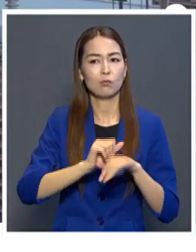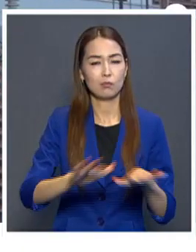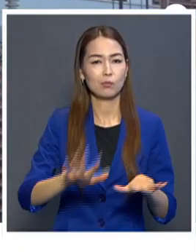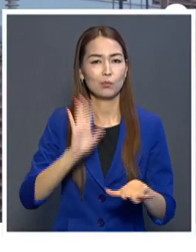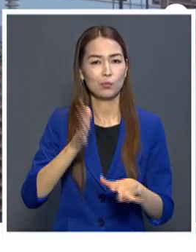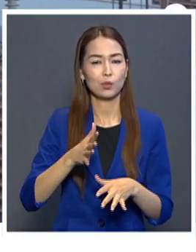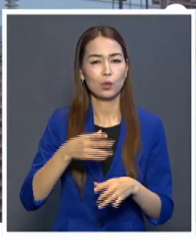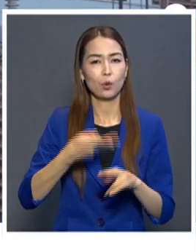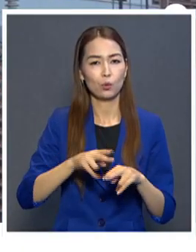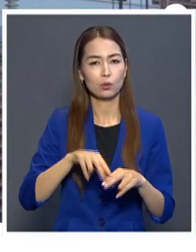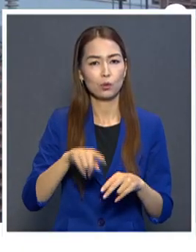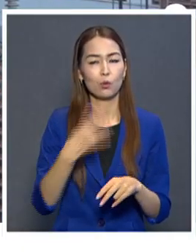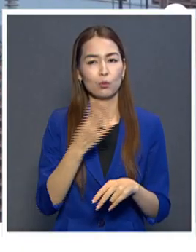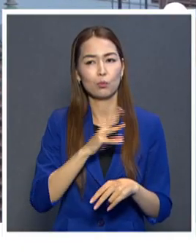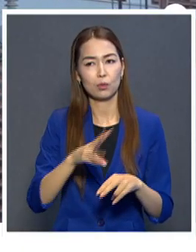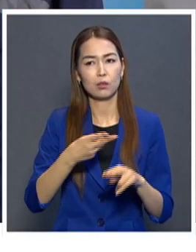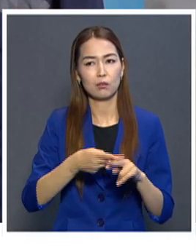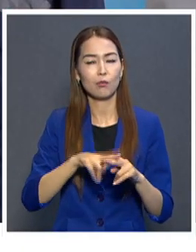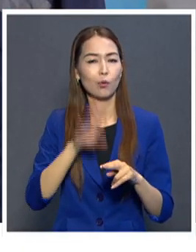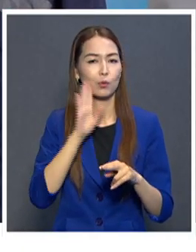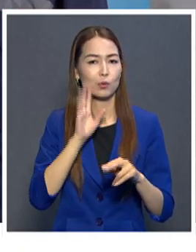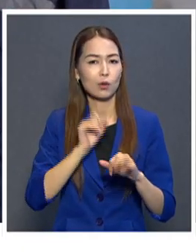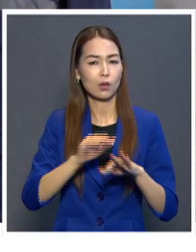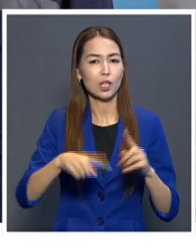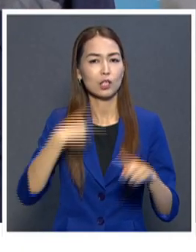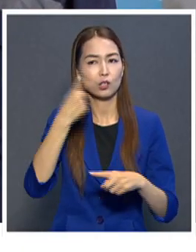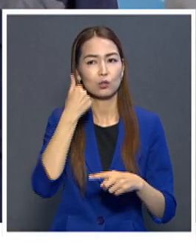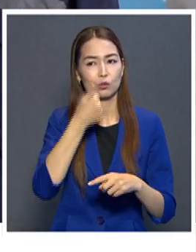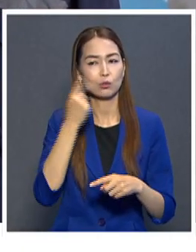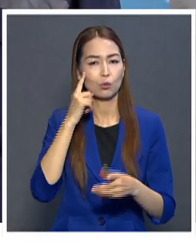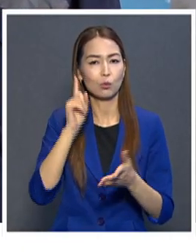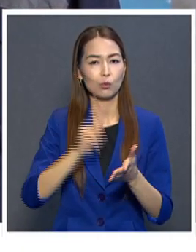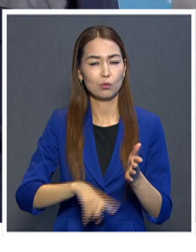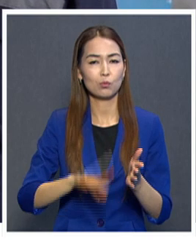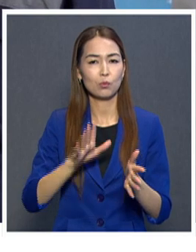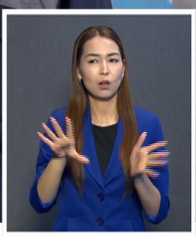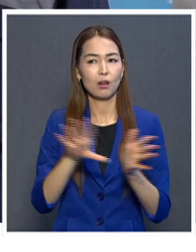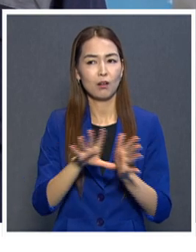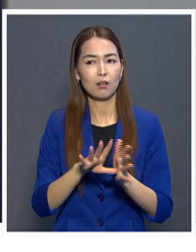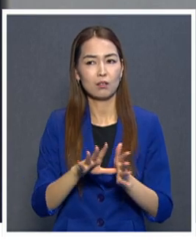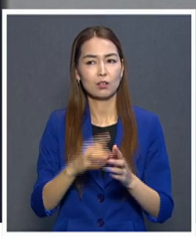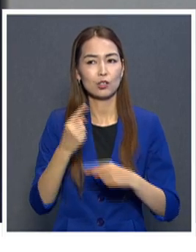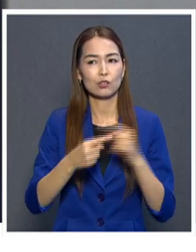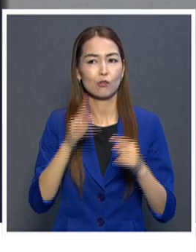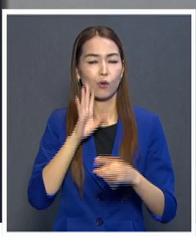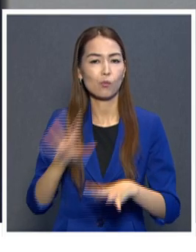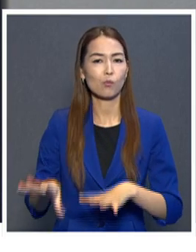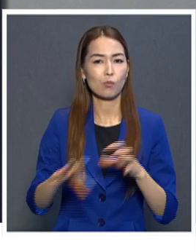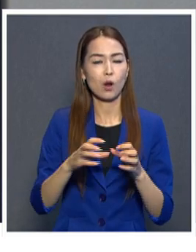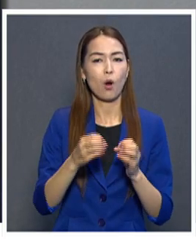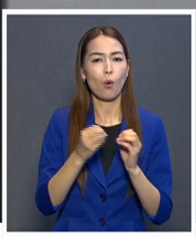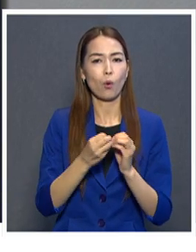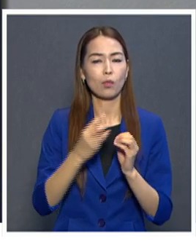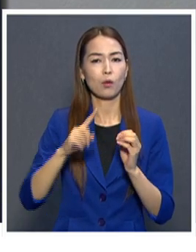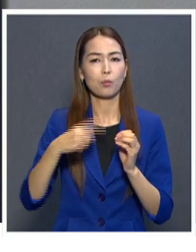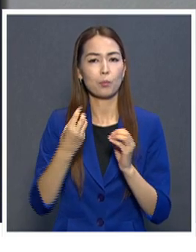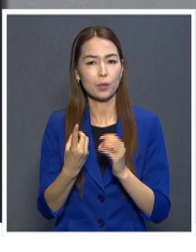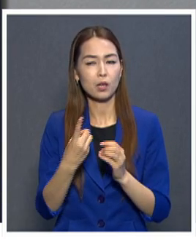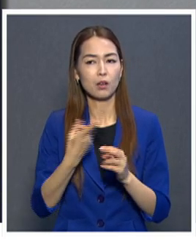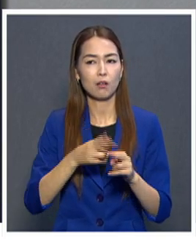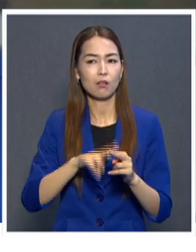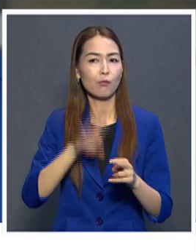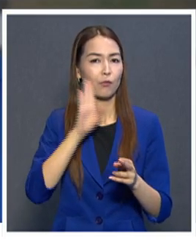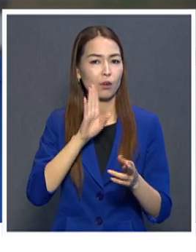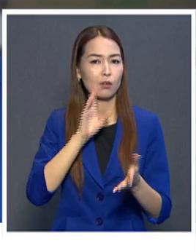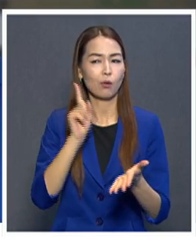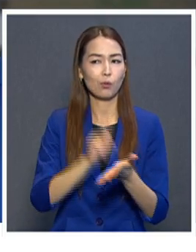жылда 4 миллиард киловатт сағатқа дейін электр энергиясын тұтынады. Станса бүгінге дейін соның 10-нан бірін өндіріп, қажеттілікті өтеп